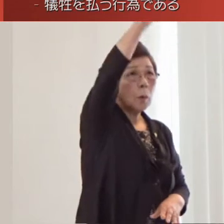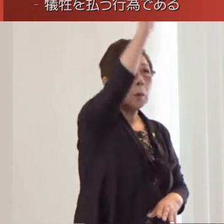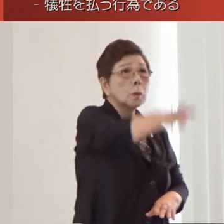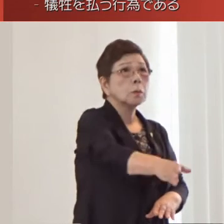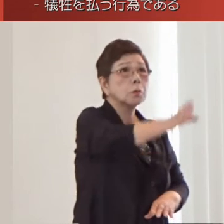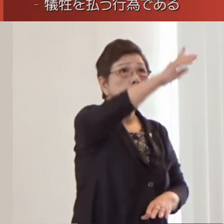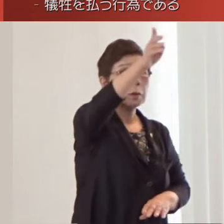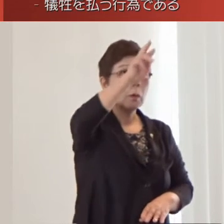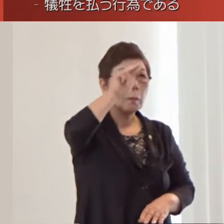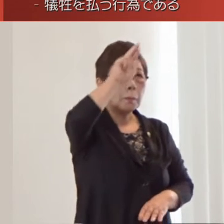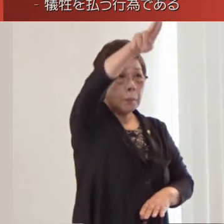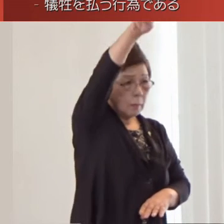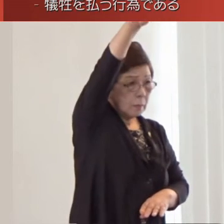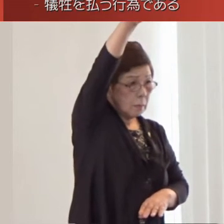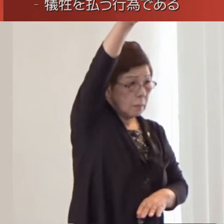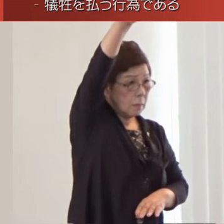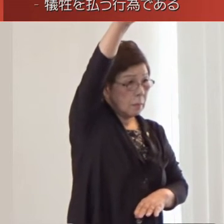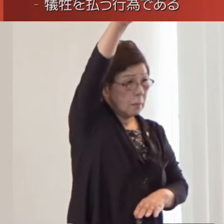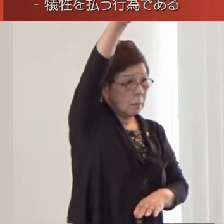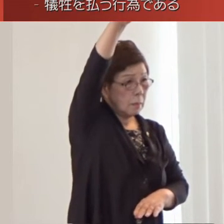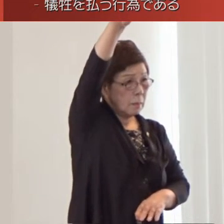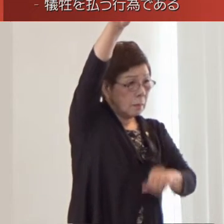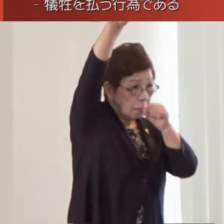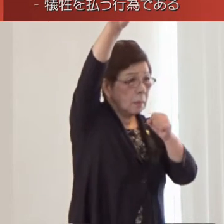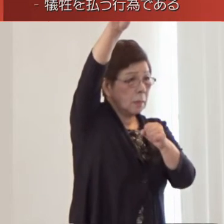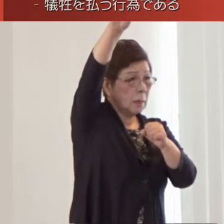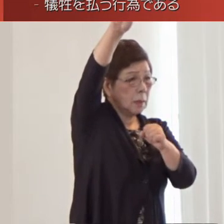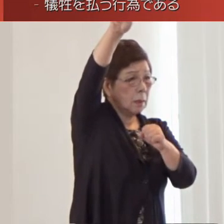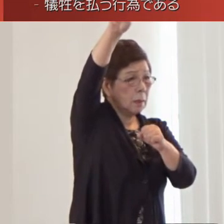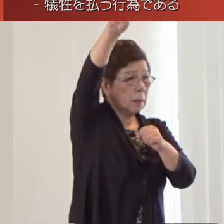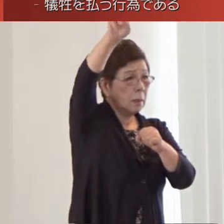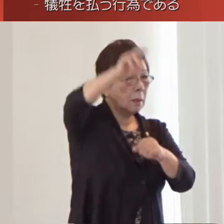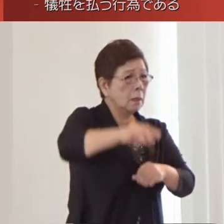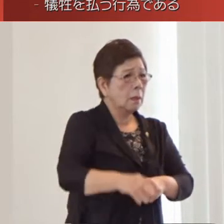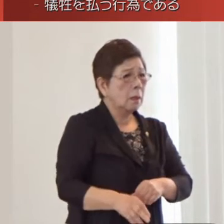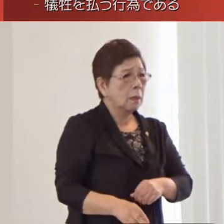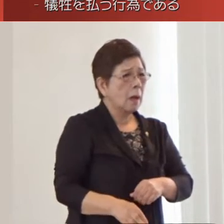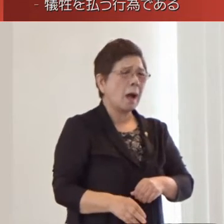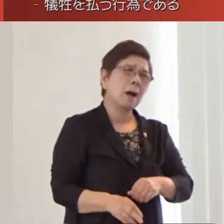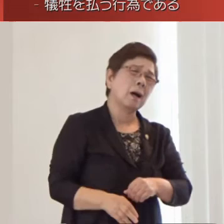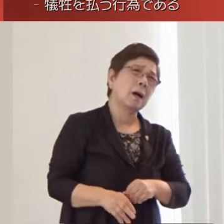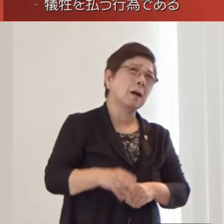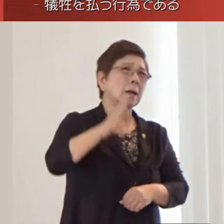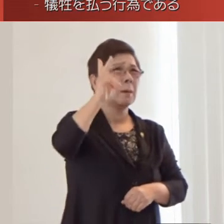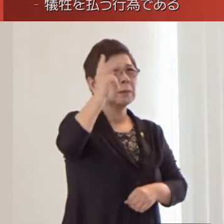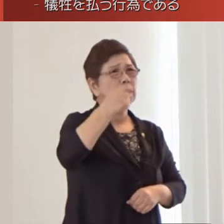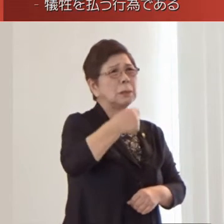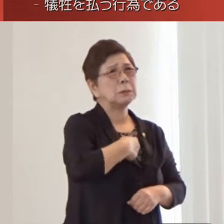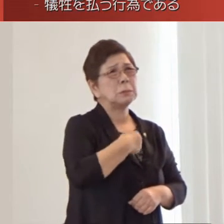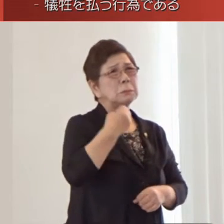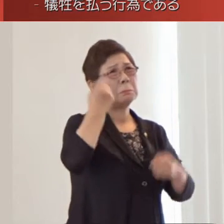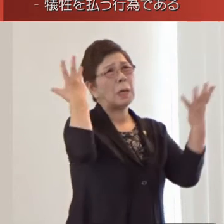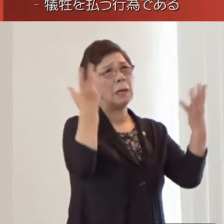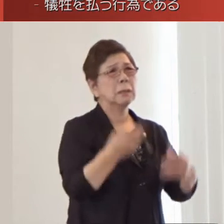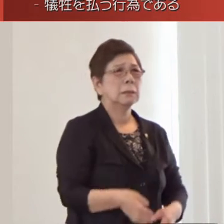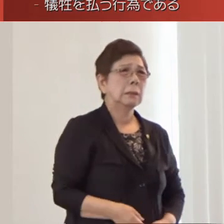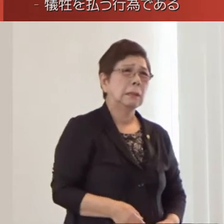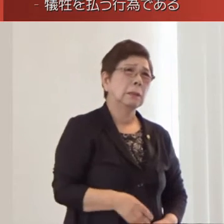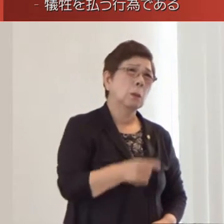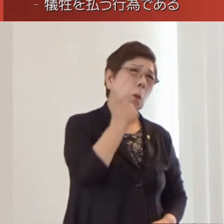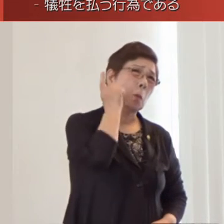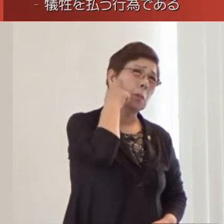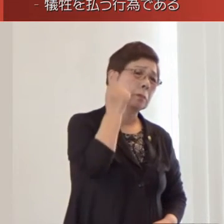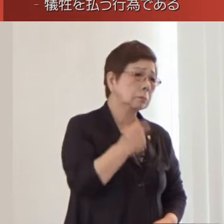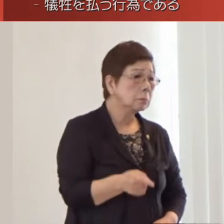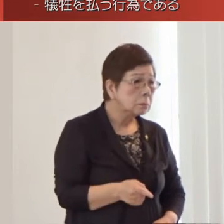神様は私のことをどう思っておられるんだろうか、もう忘れちゃったんじゃないか、愛想を尽かしたんじゃないか、そう思った時には十